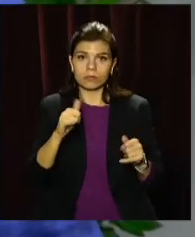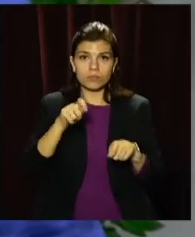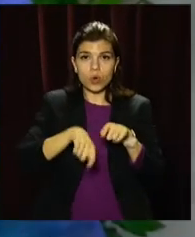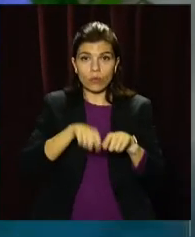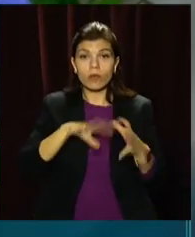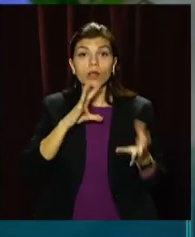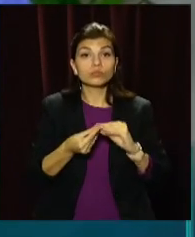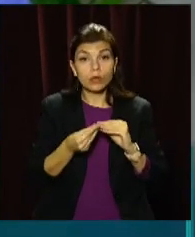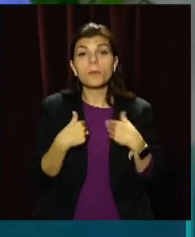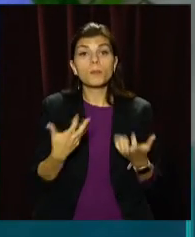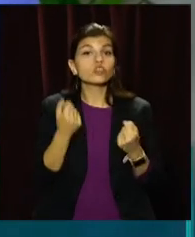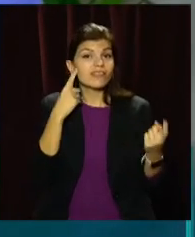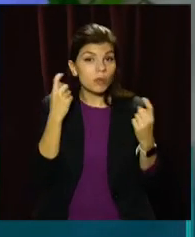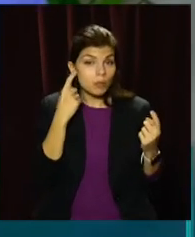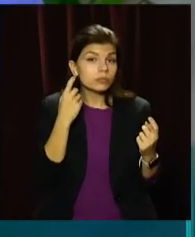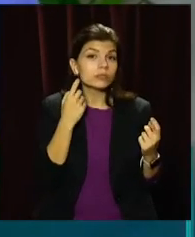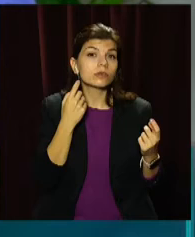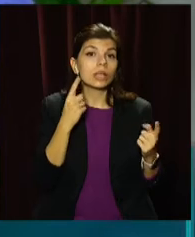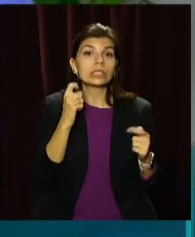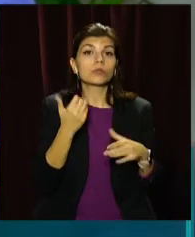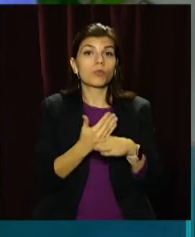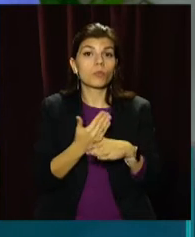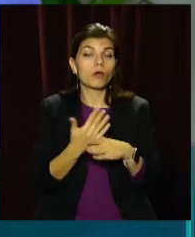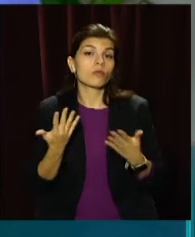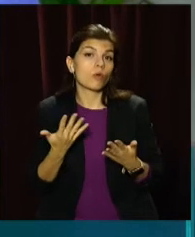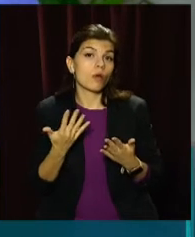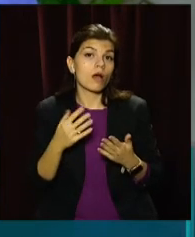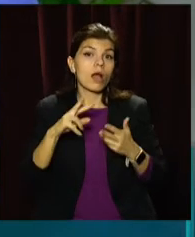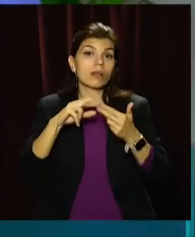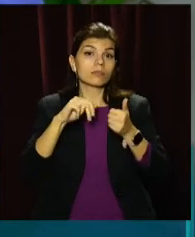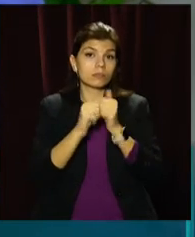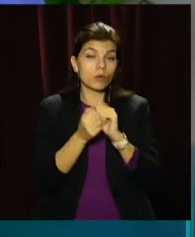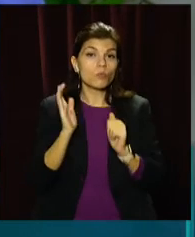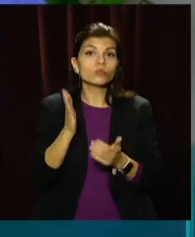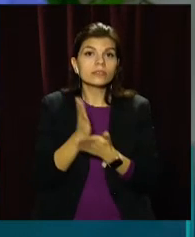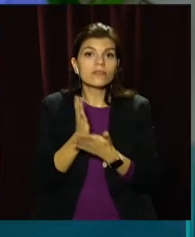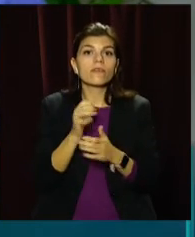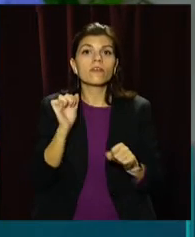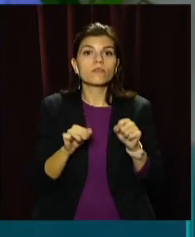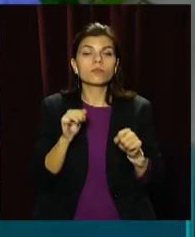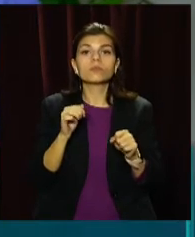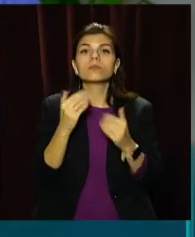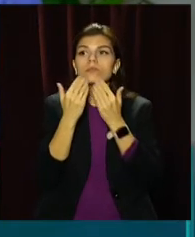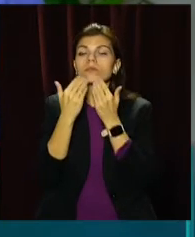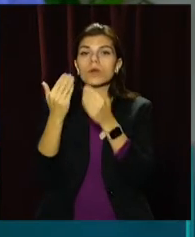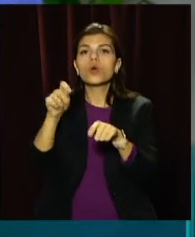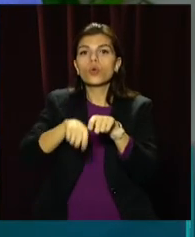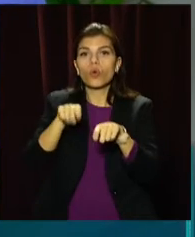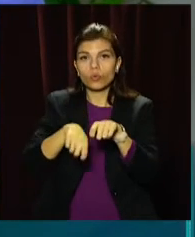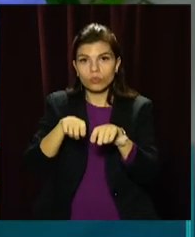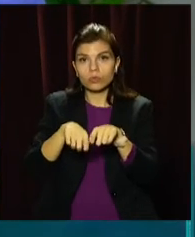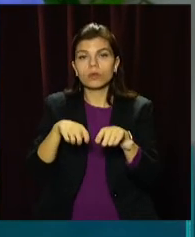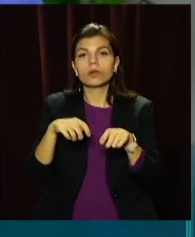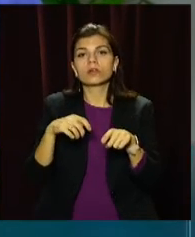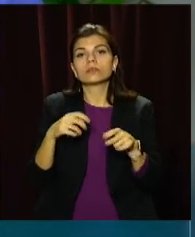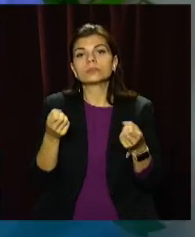отримуємо інформацію, за допомогою якої Кам'янська міська рада матиме змогу звертатися до відповідних контролюючих та